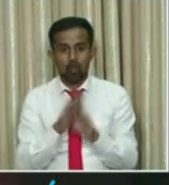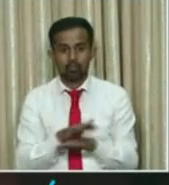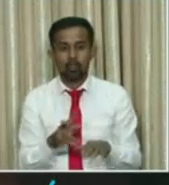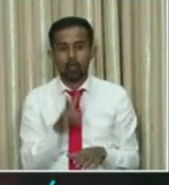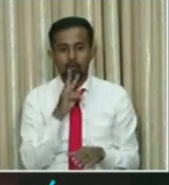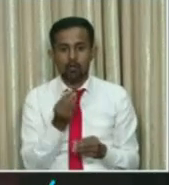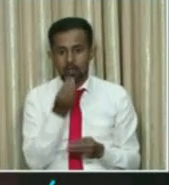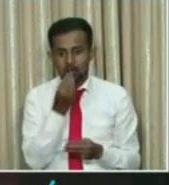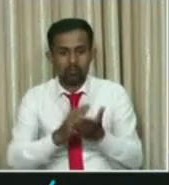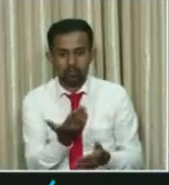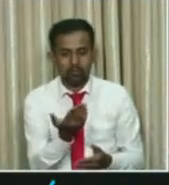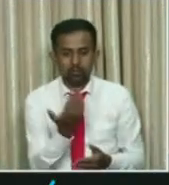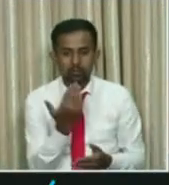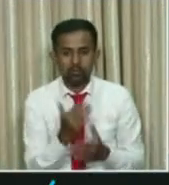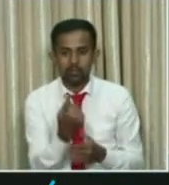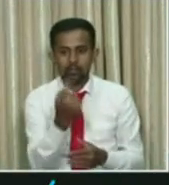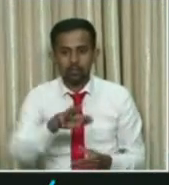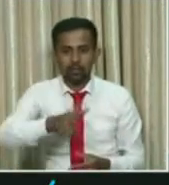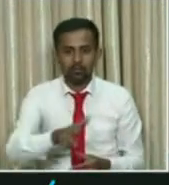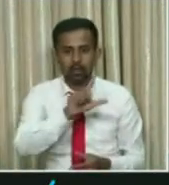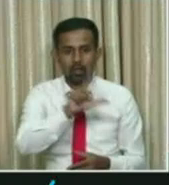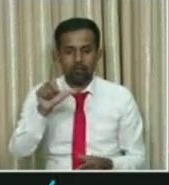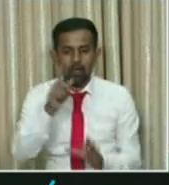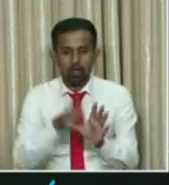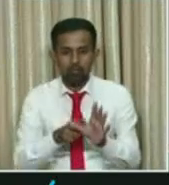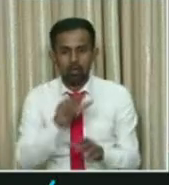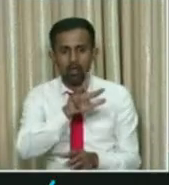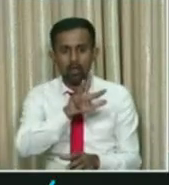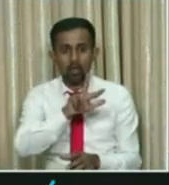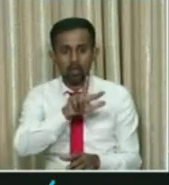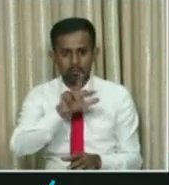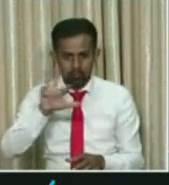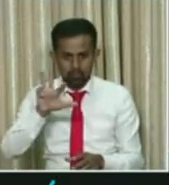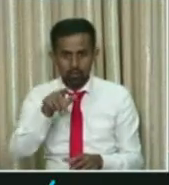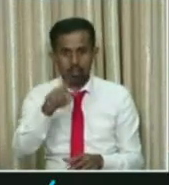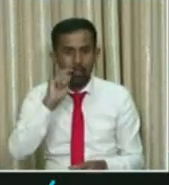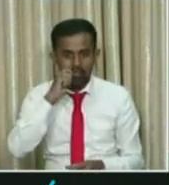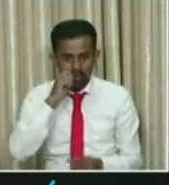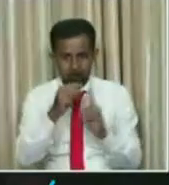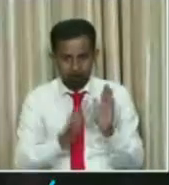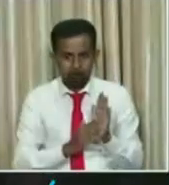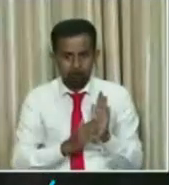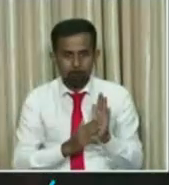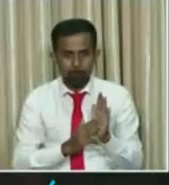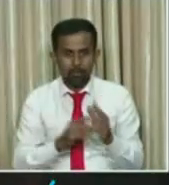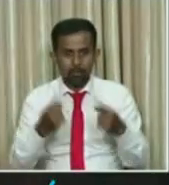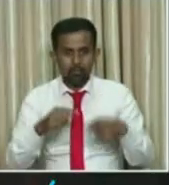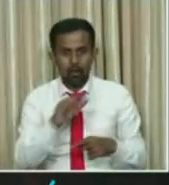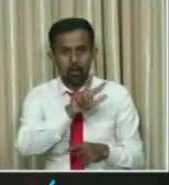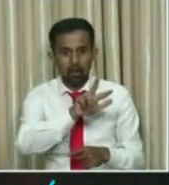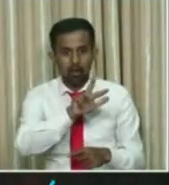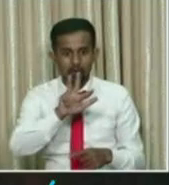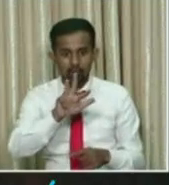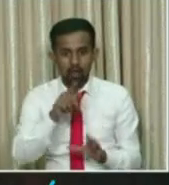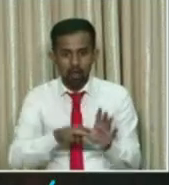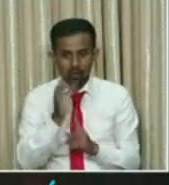දිවාහාර ලැබුණාම 1977 ඉඳන් මම හිතන්නේ 89 දක්වා හිටියේ ඔබතුමාගේ තාත්තා ජනාධිපති මේ අගමැති වෙලා හිටියේ. ඊට පස්සේ 89 ඉඳන් අවුරුදු